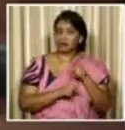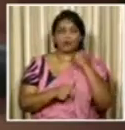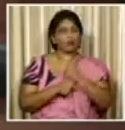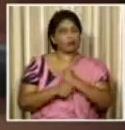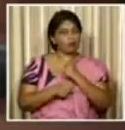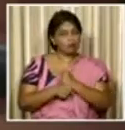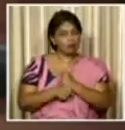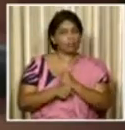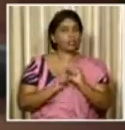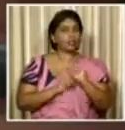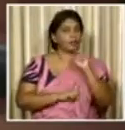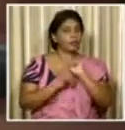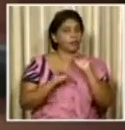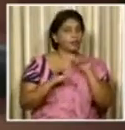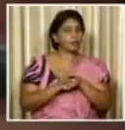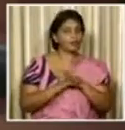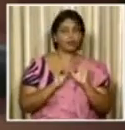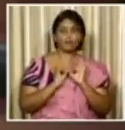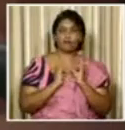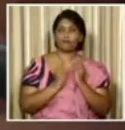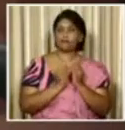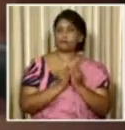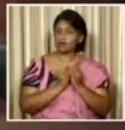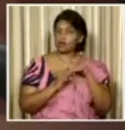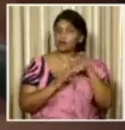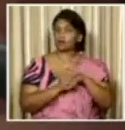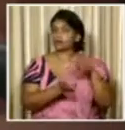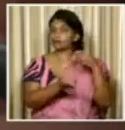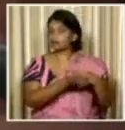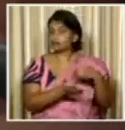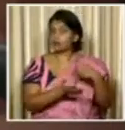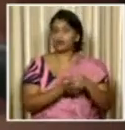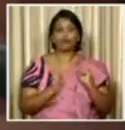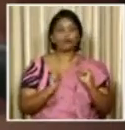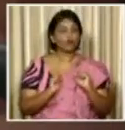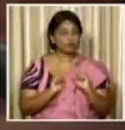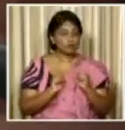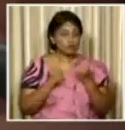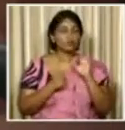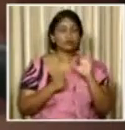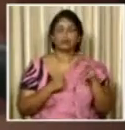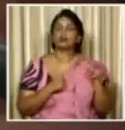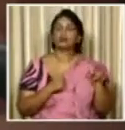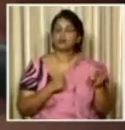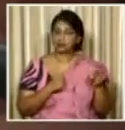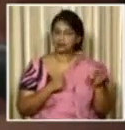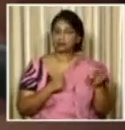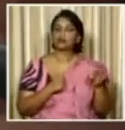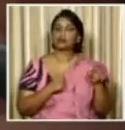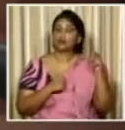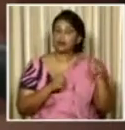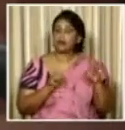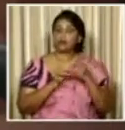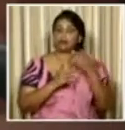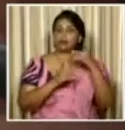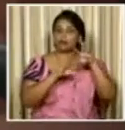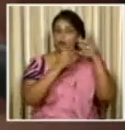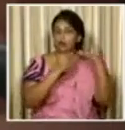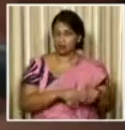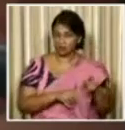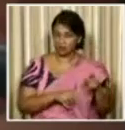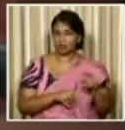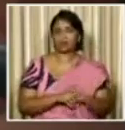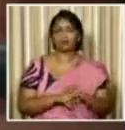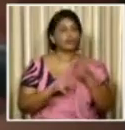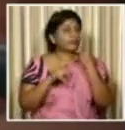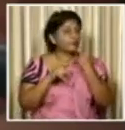aanduwen parlimentu tamange paula yapima sandaha darana usahaya darapu usahaya ohuge paurse bida wettuwa